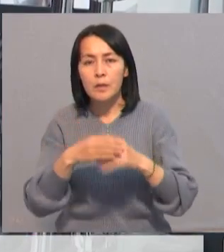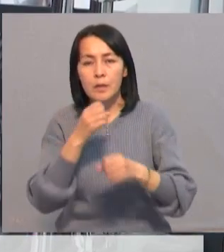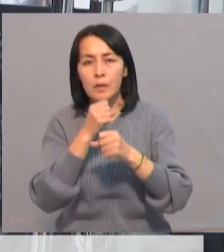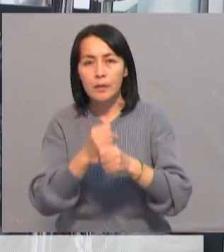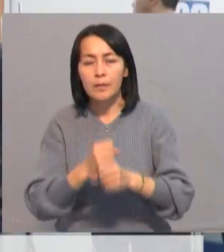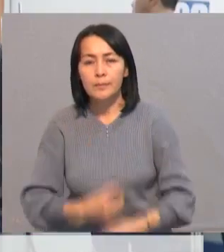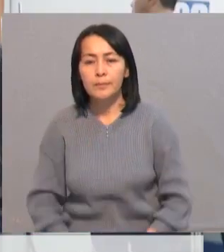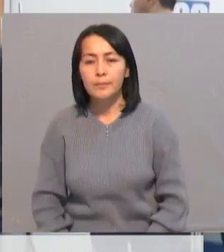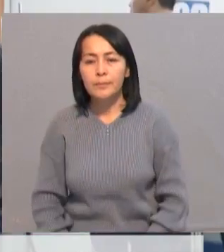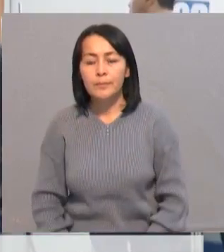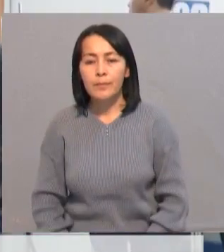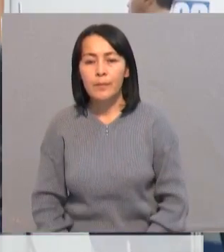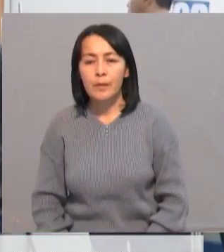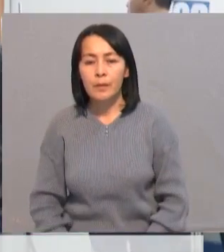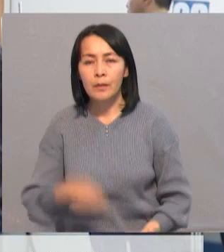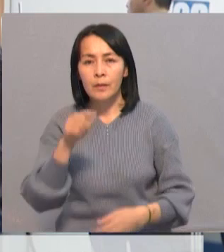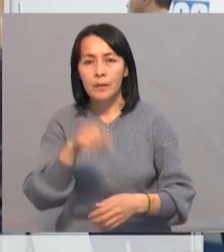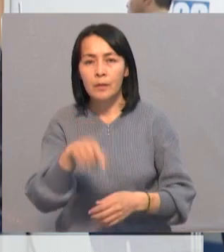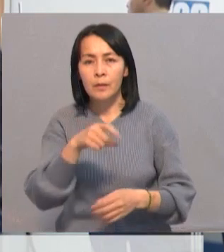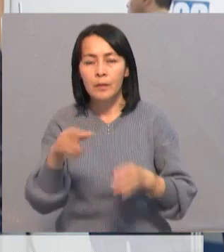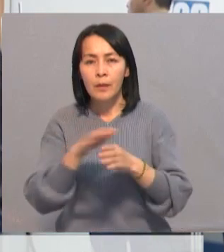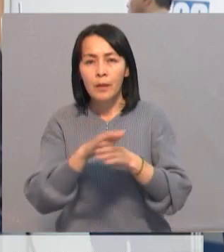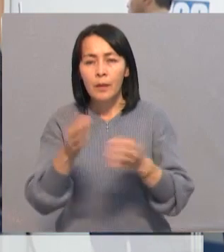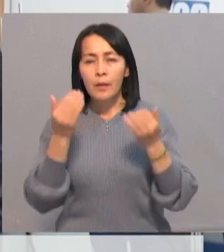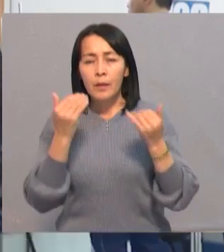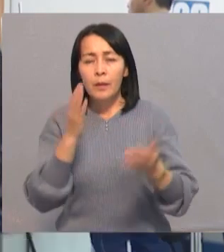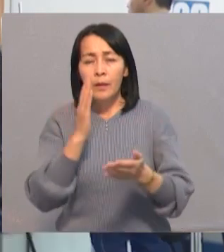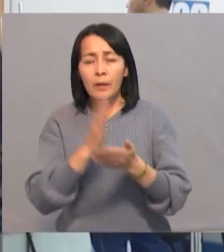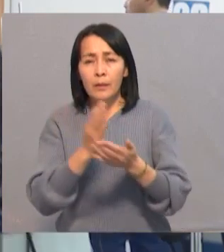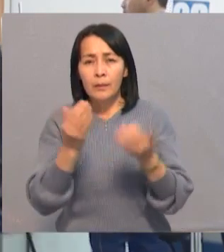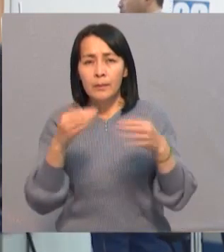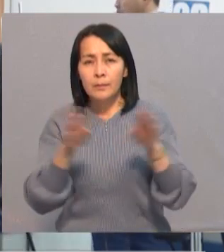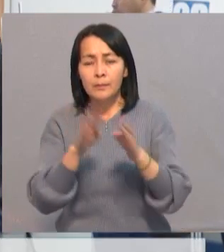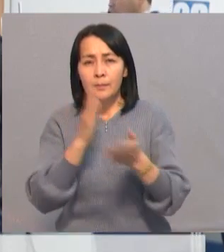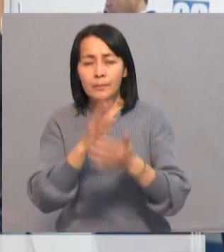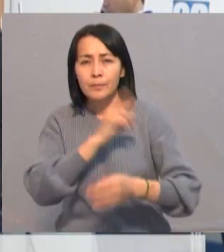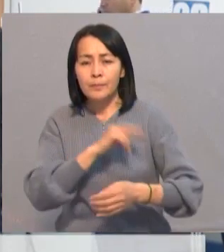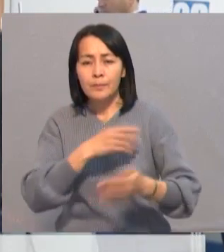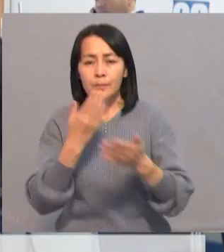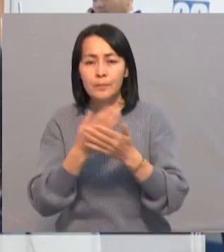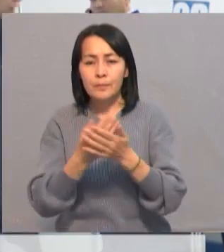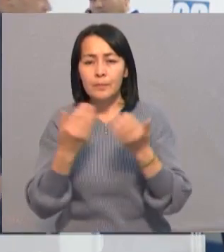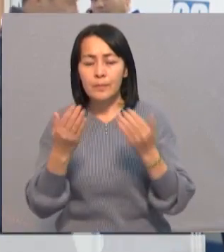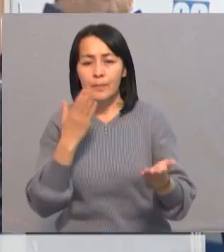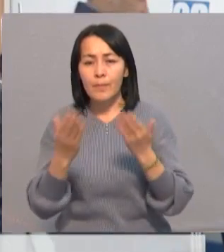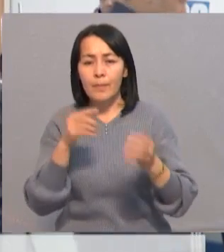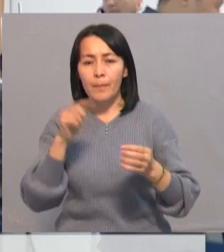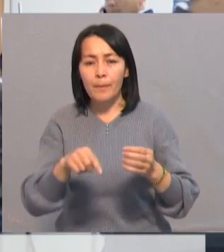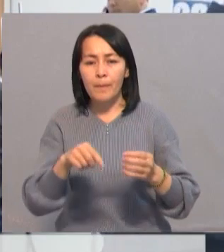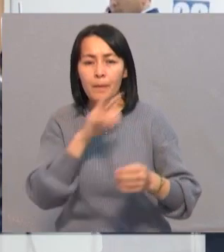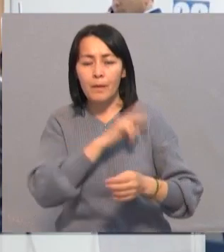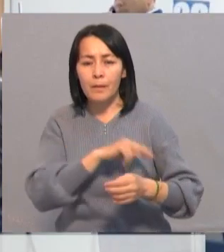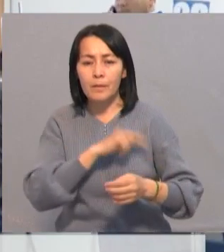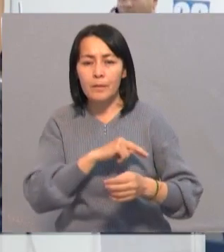қатаң болмақ. Біз сол тұлғалар бойынша түсіндірме жұмыстан жүргізіп, мынандай жұмыстар бәрін ұсынып жатырмыз. Егер де олар мына